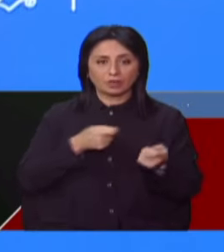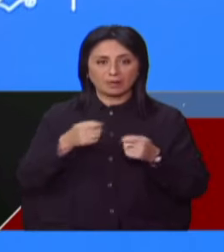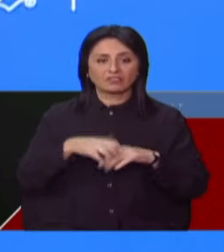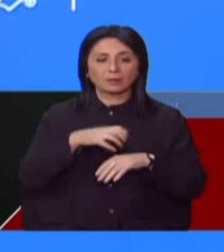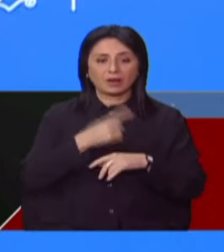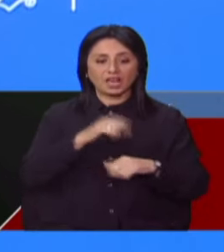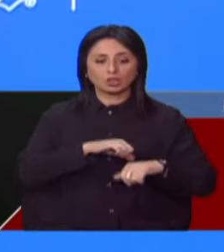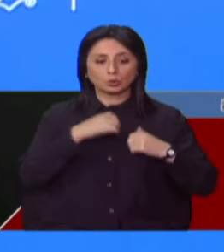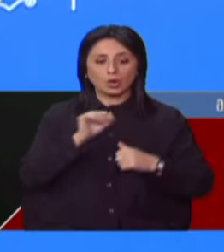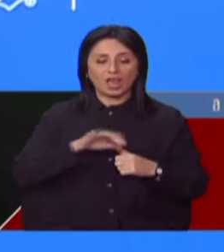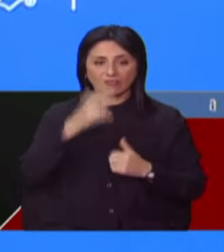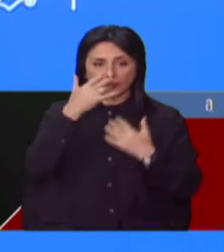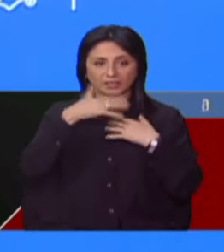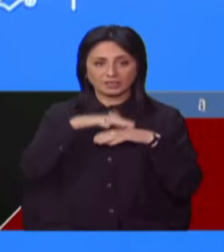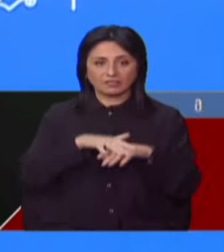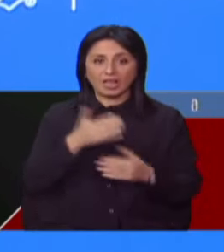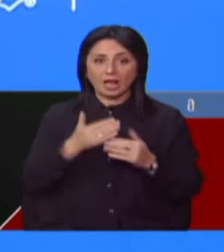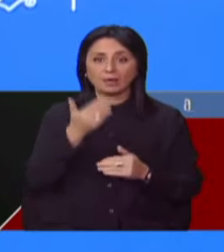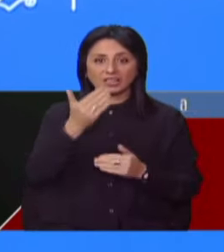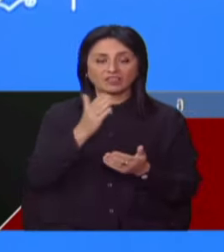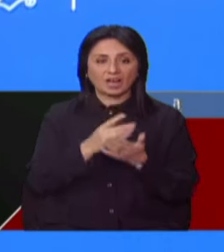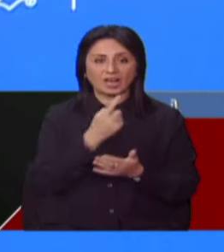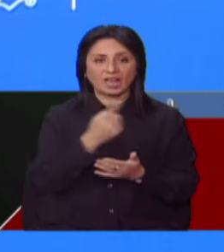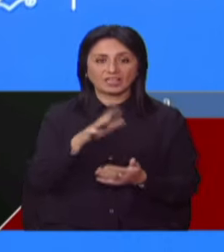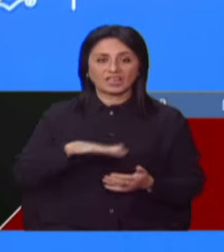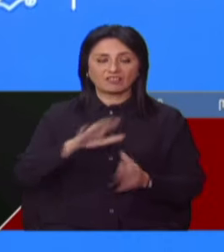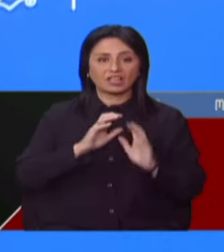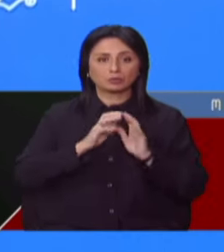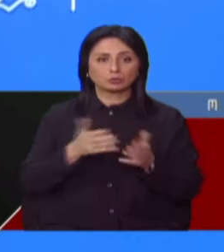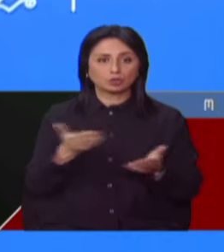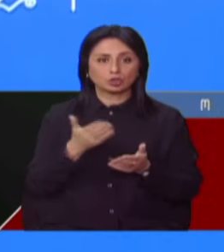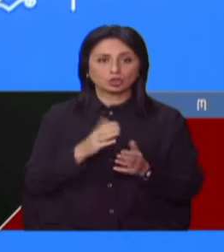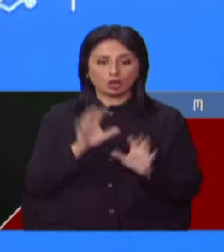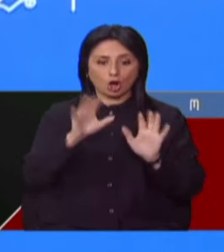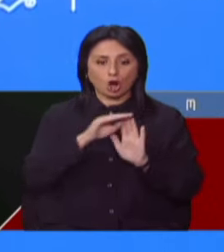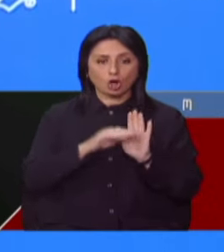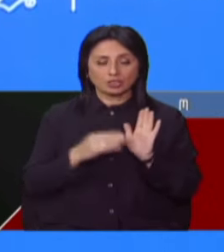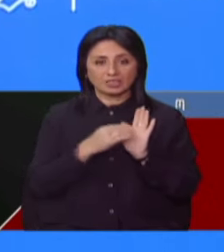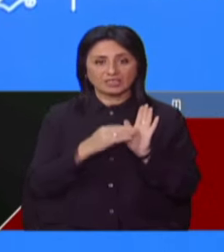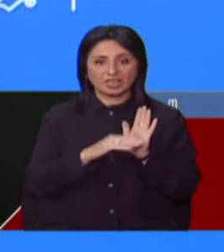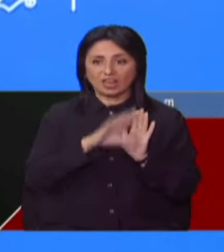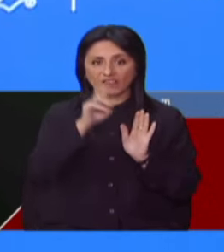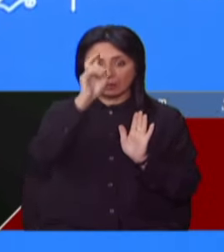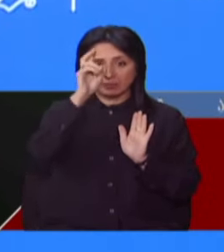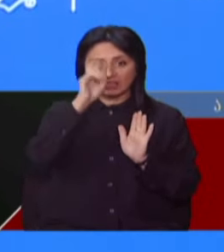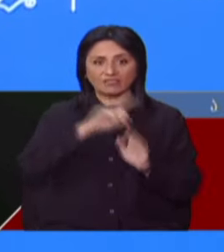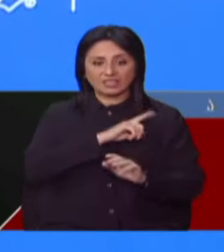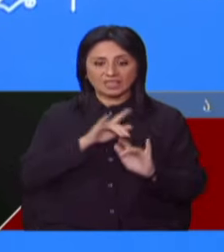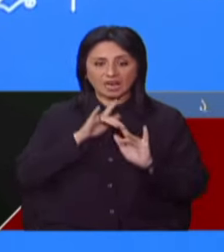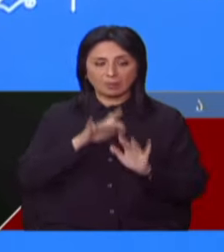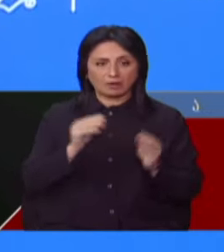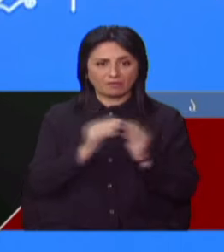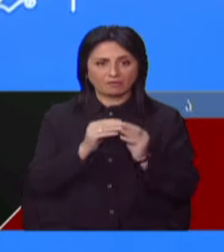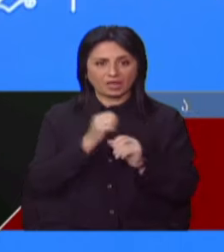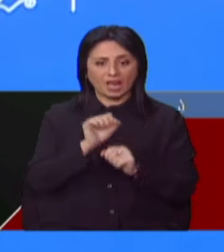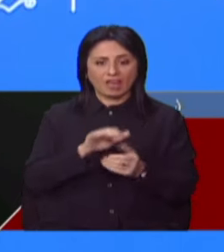პარტია ერთგულია ევროპული ინტეგრაციის. ალბათ თქვენ ხართ ერთადერთი ქვეყანა მსოფლიოში, რომელსაც კონსტიტუციაში უწერია, რომ ყველა მთავრობამ ძალისხმევა არ უნდა